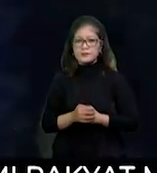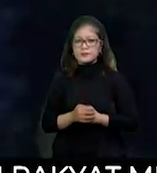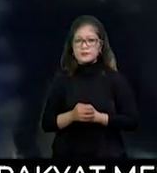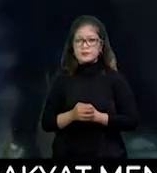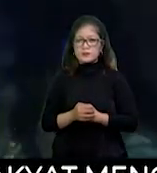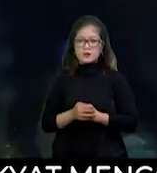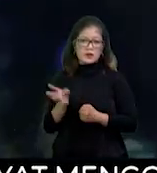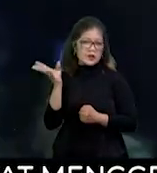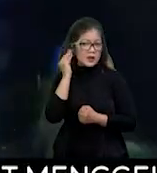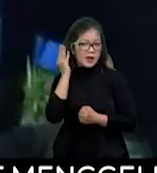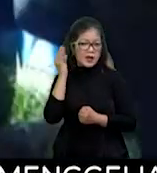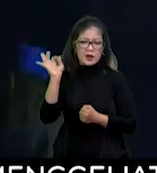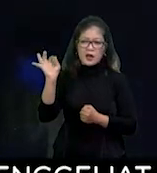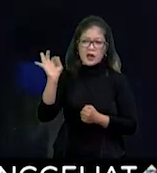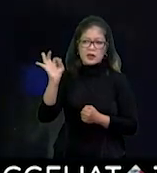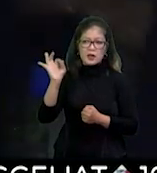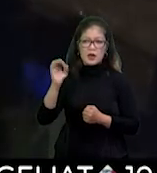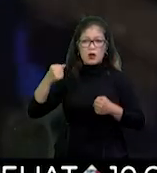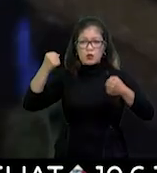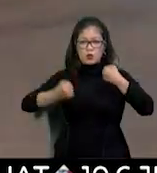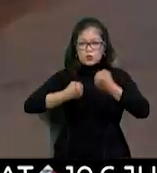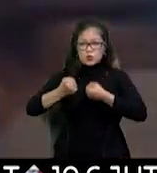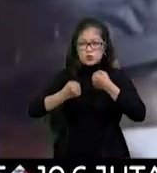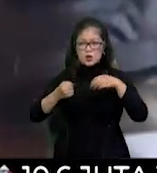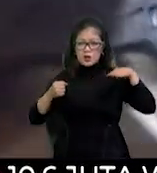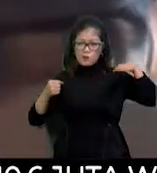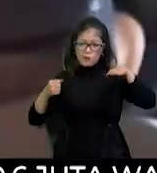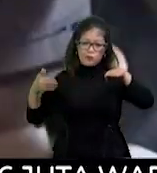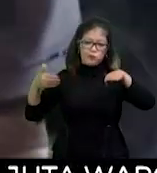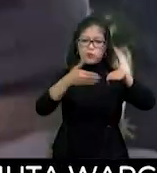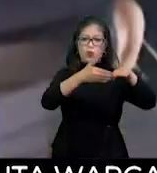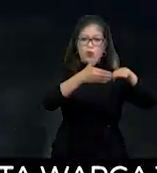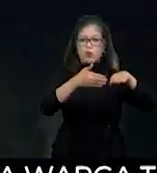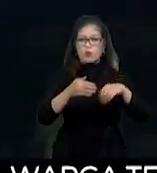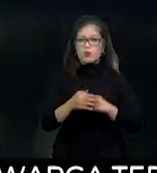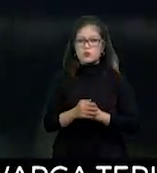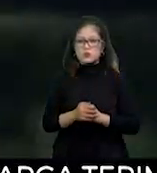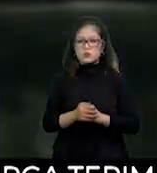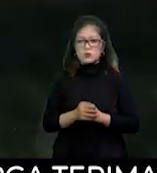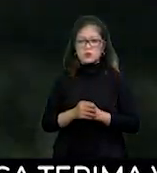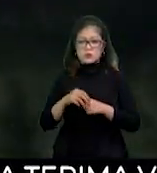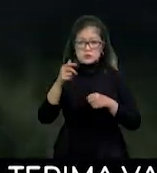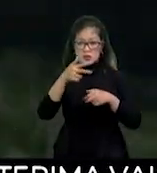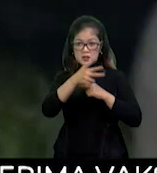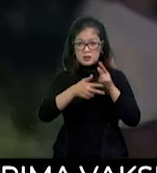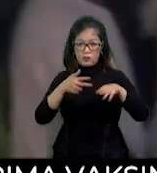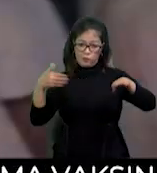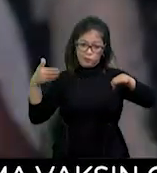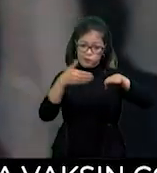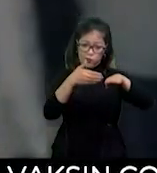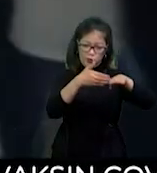mendengar dan justru berusaha menyalip mobil yang berhenti di depannya. Minibus tertabrak kereta Gajayana terpental sejauh 30 meter